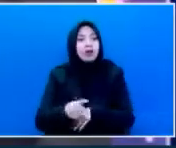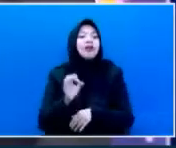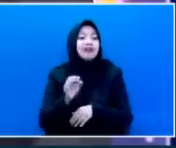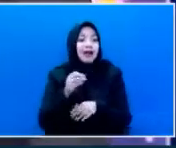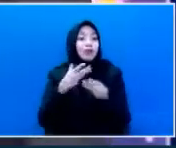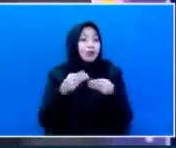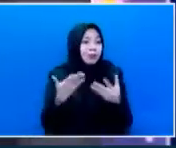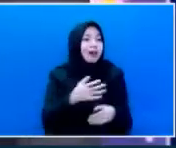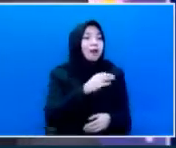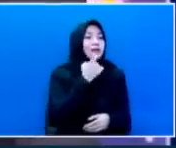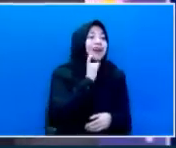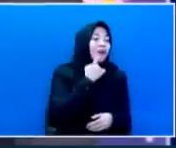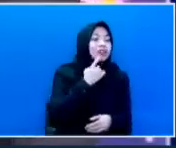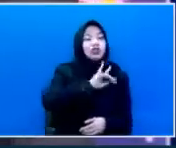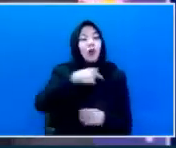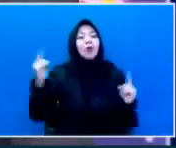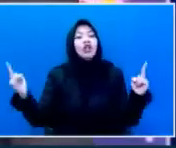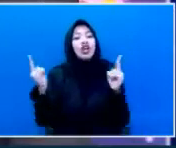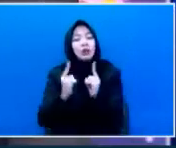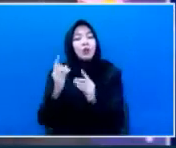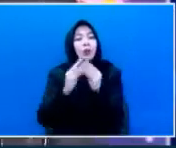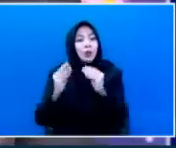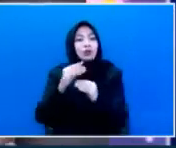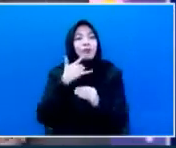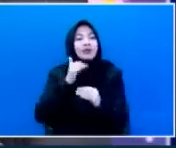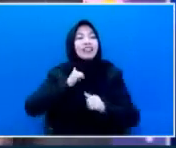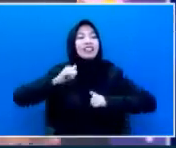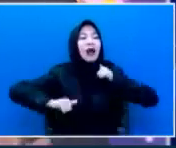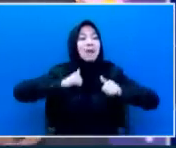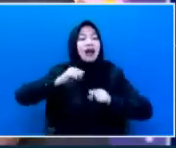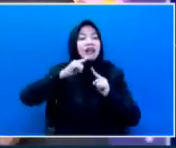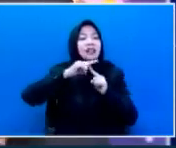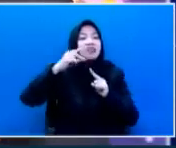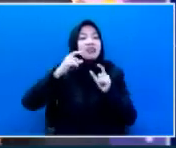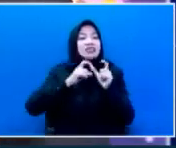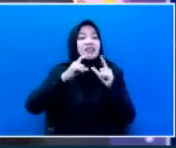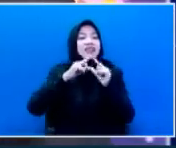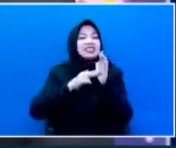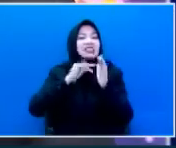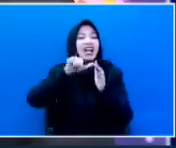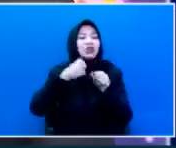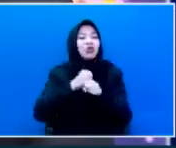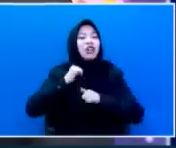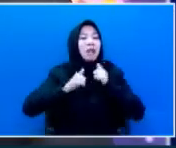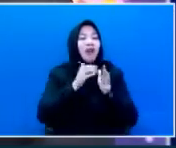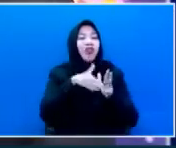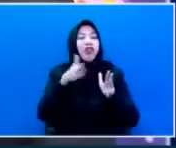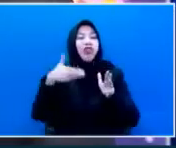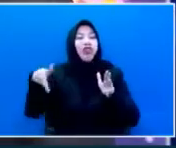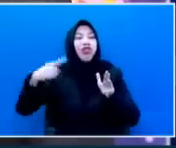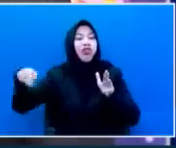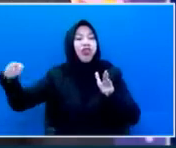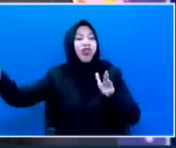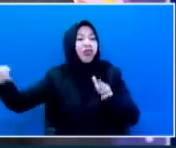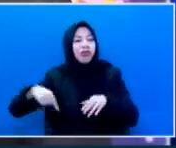sehingga tidak ada drama Seperti yang disebutkan tadi drama tersanjung gitu sampai enam e babak gituilik terima kasih